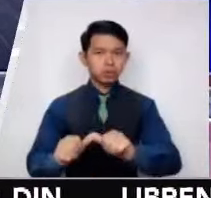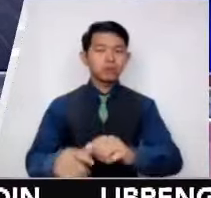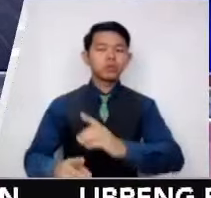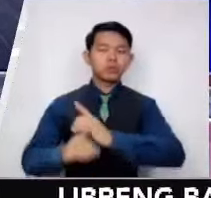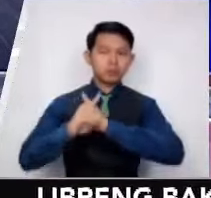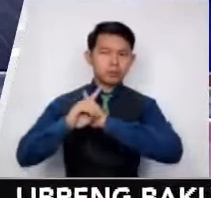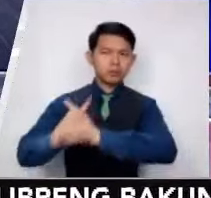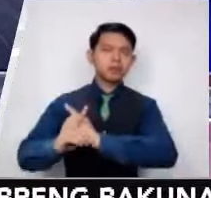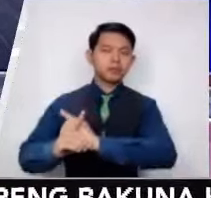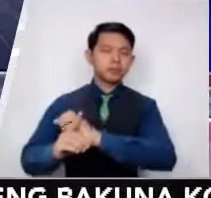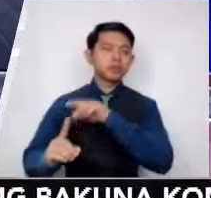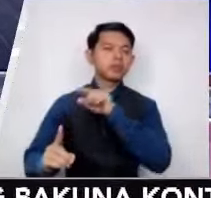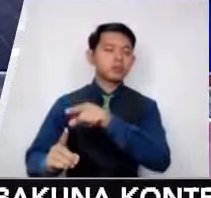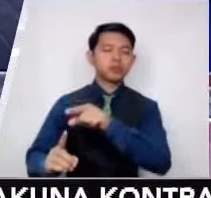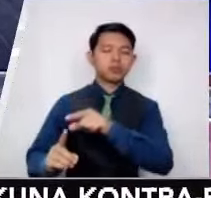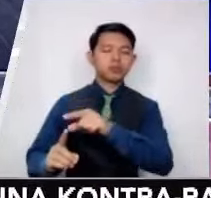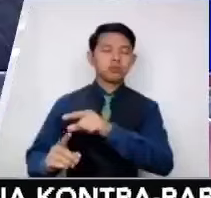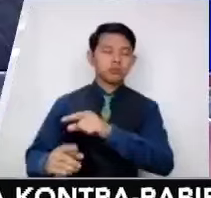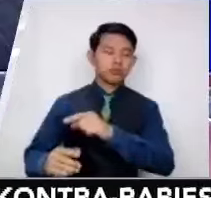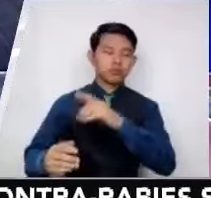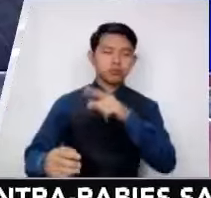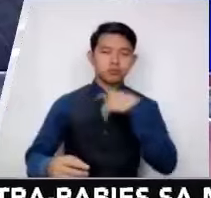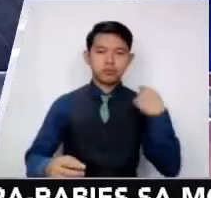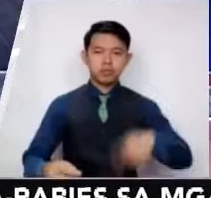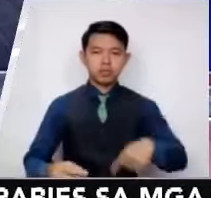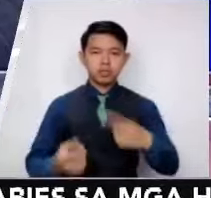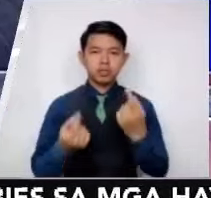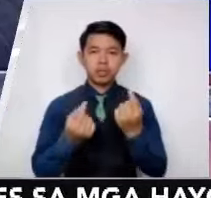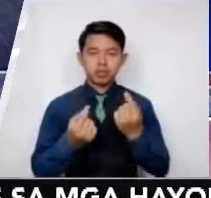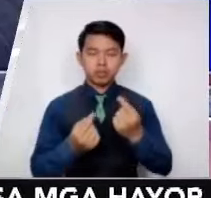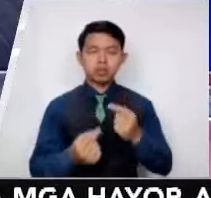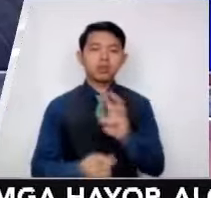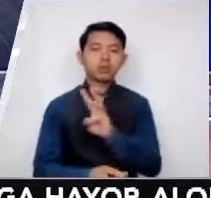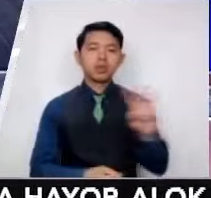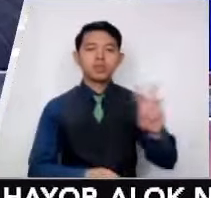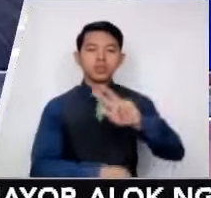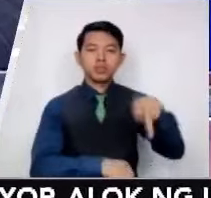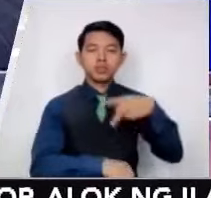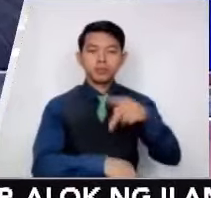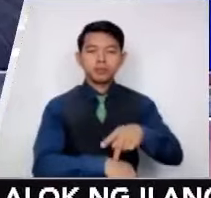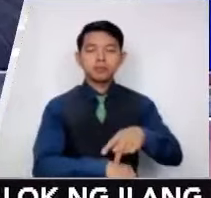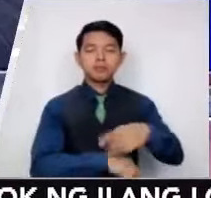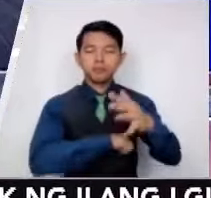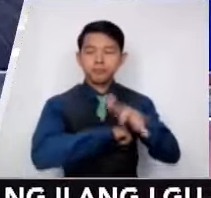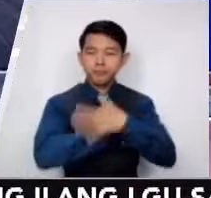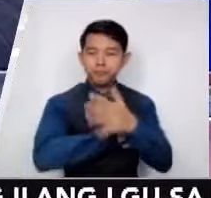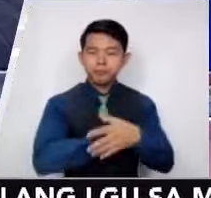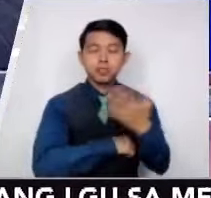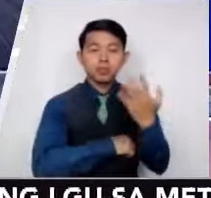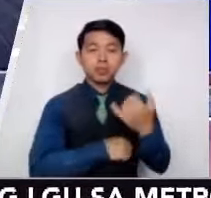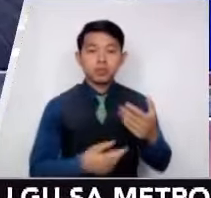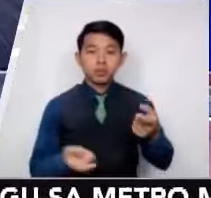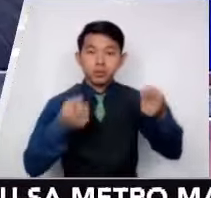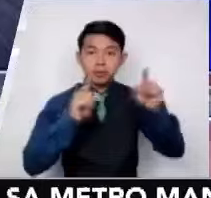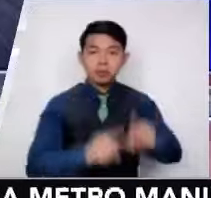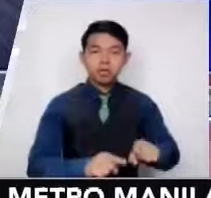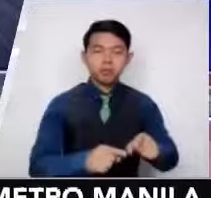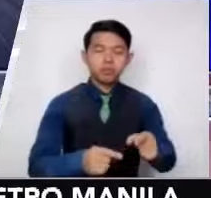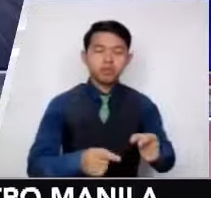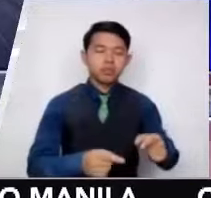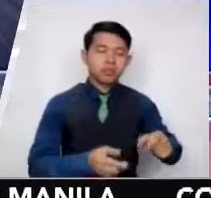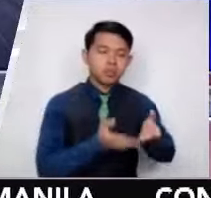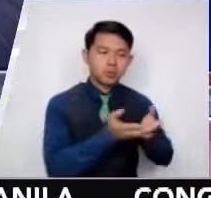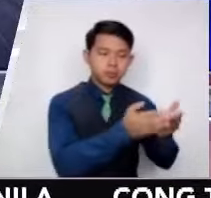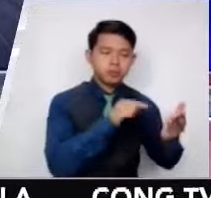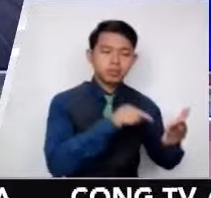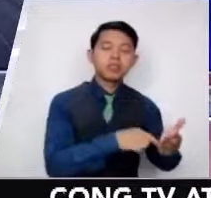China sa West Philippines sea kasunod ito ng panibagong insidente ng banggaan ng resupply vessel ng Pilipinas at barko ng China coastguard sa ayungin